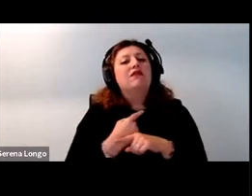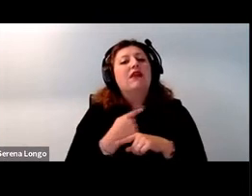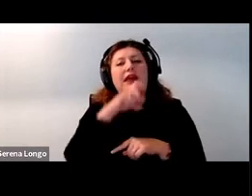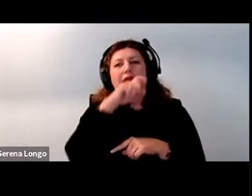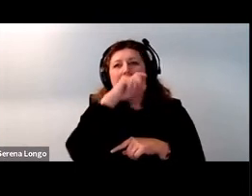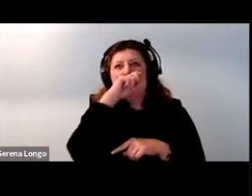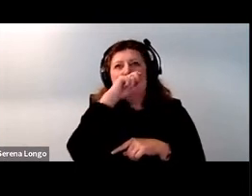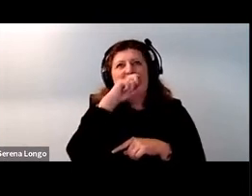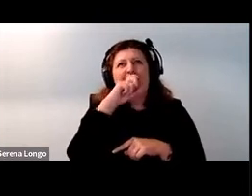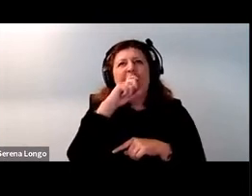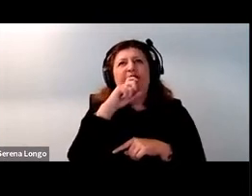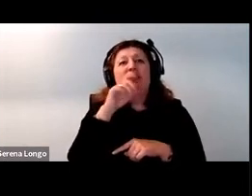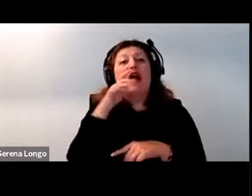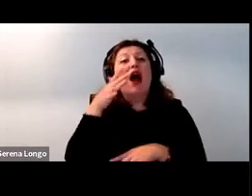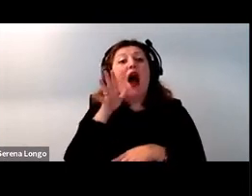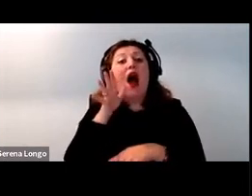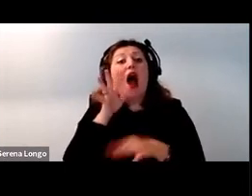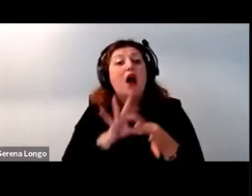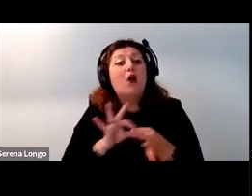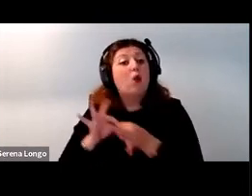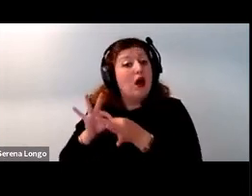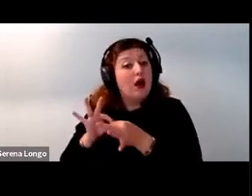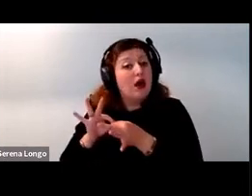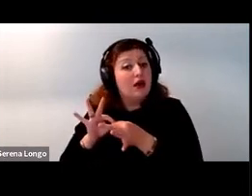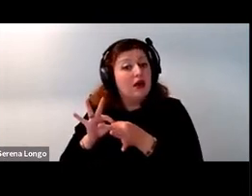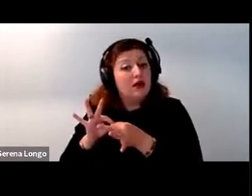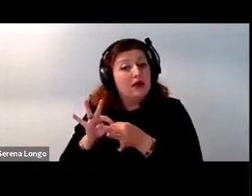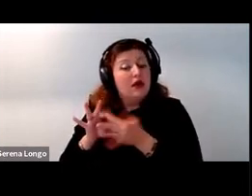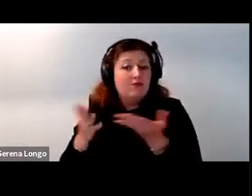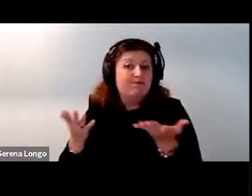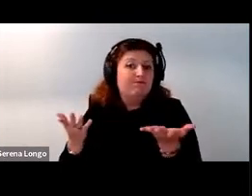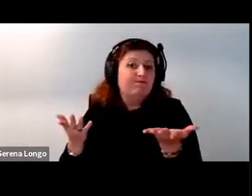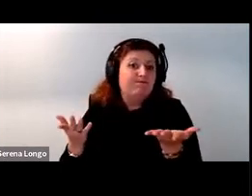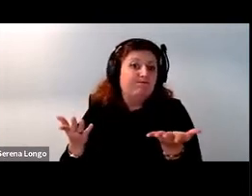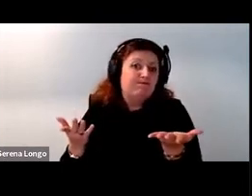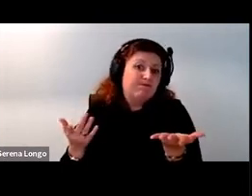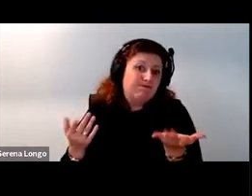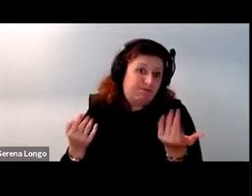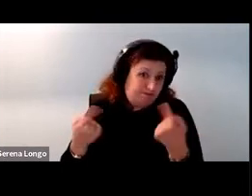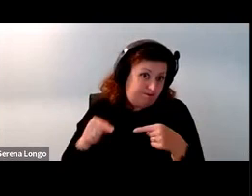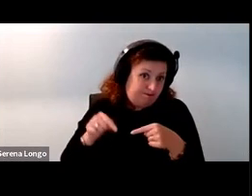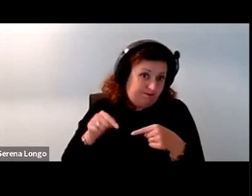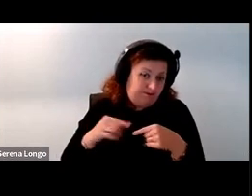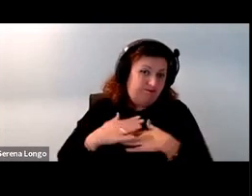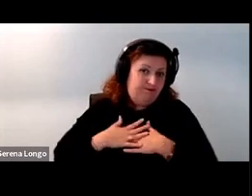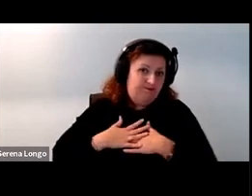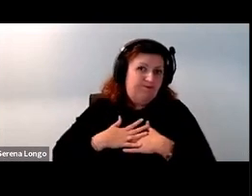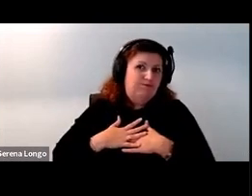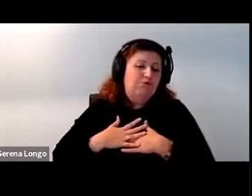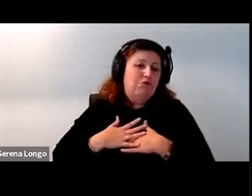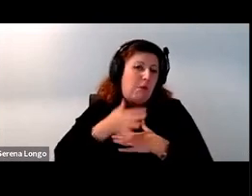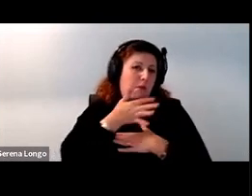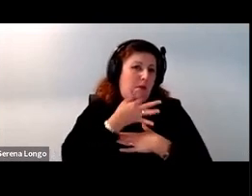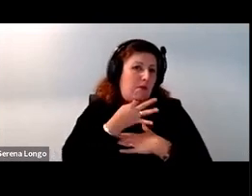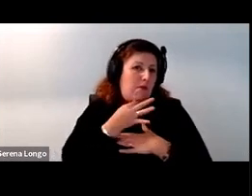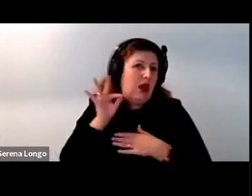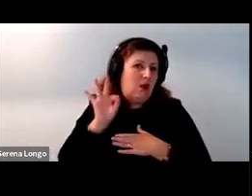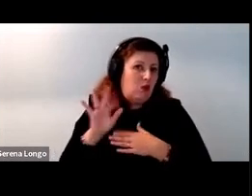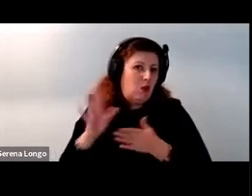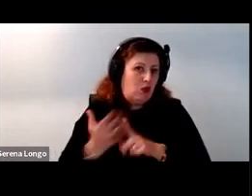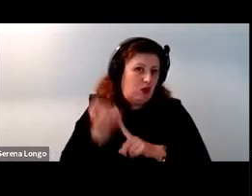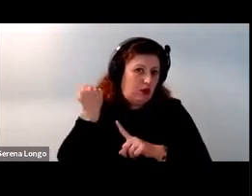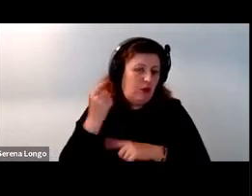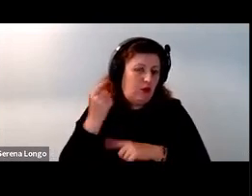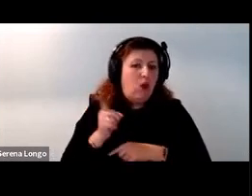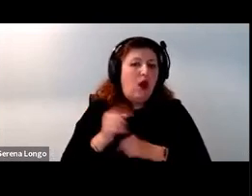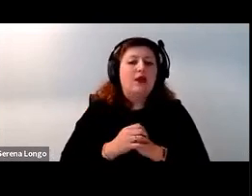allacciamenti dell'acqua, questo secondo me è un buonissimo punto che abbiamo raggiunto, è stato che quando un po' prima parlavo